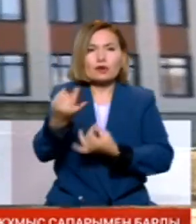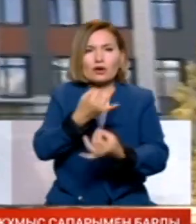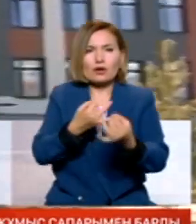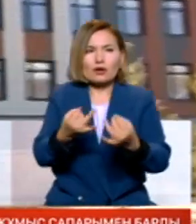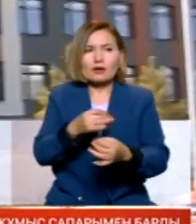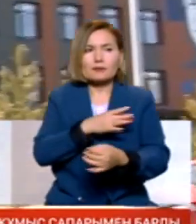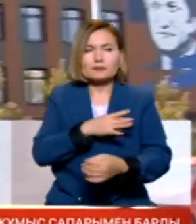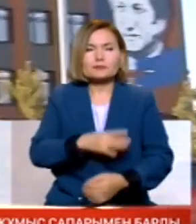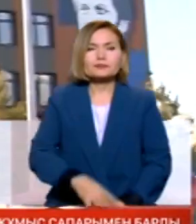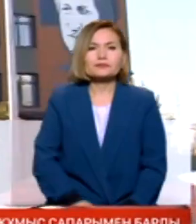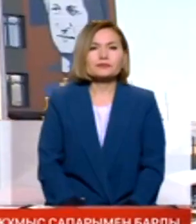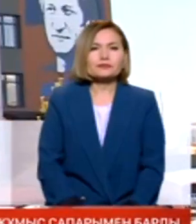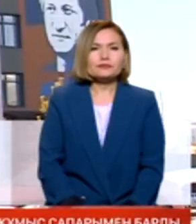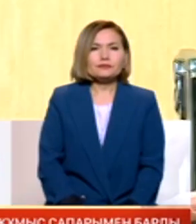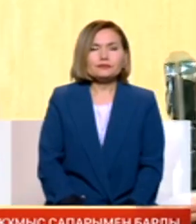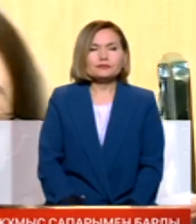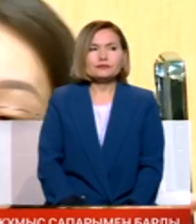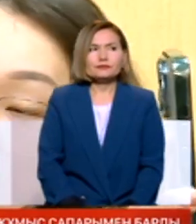дайындап қойған.